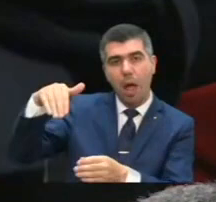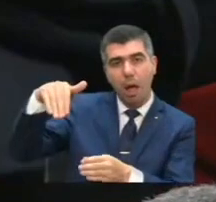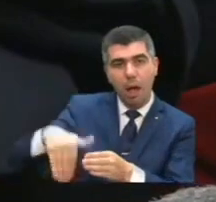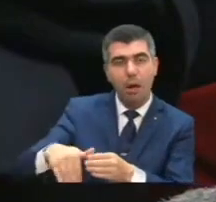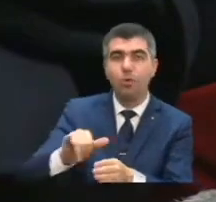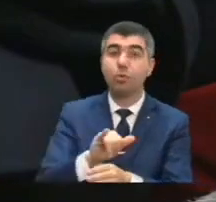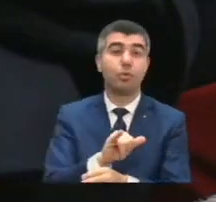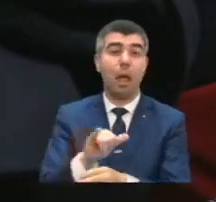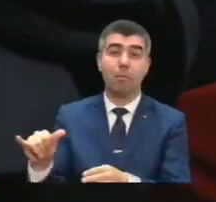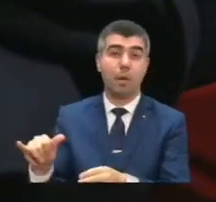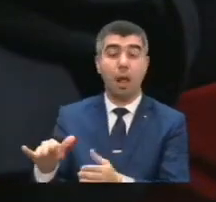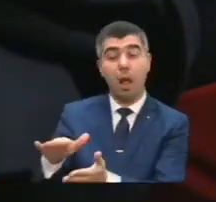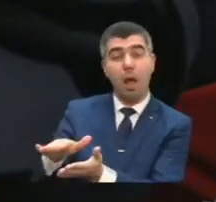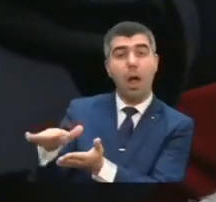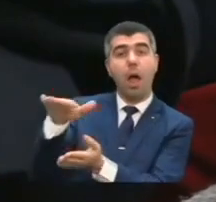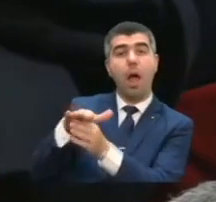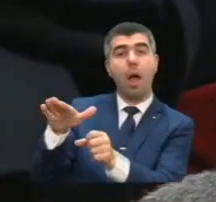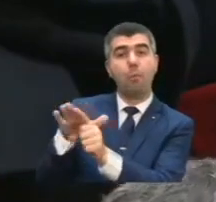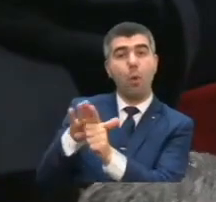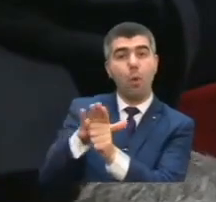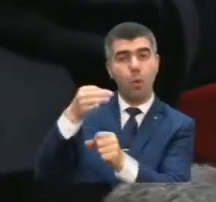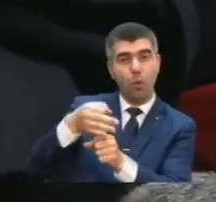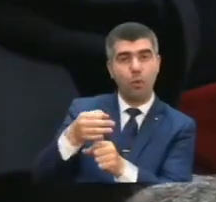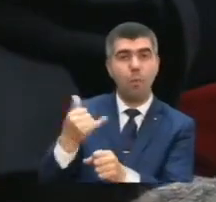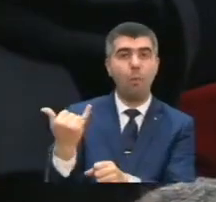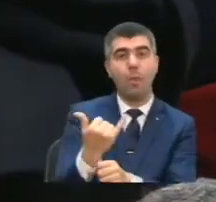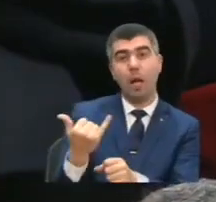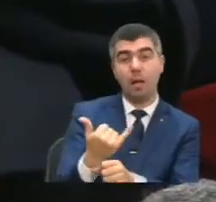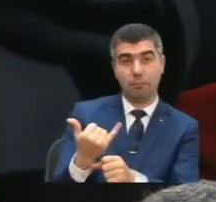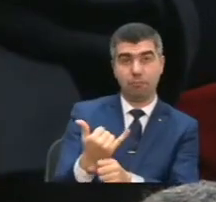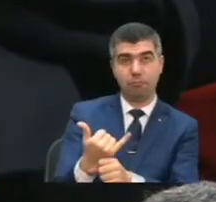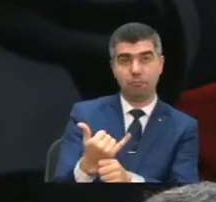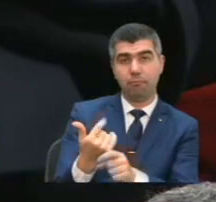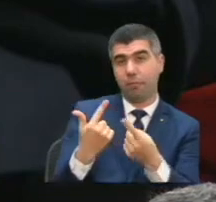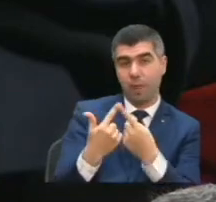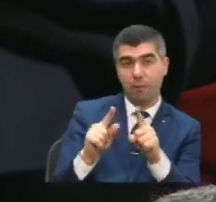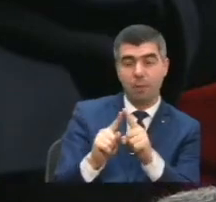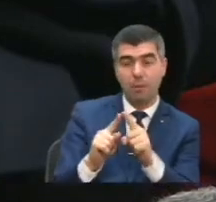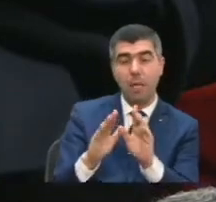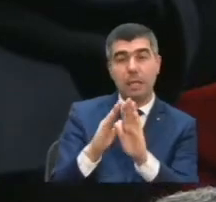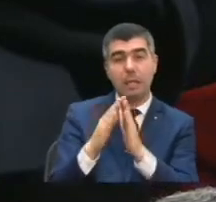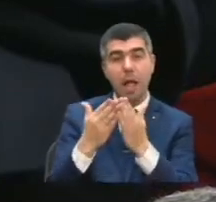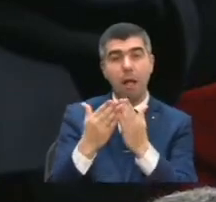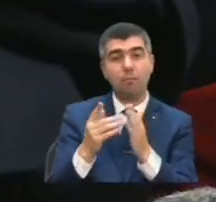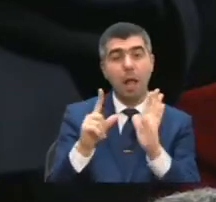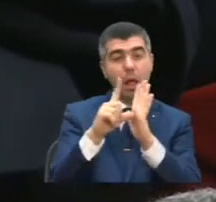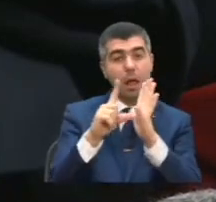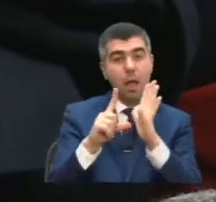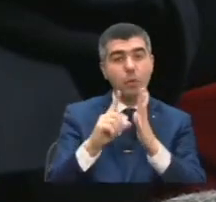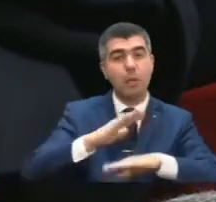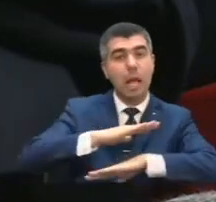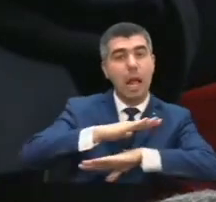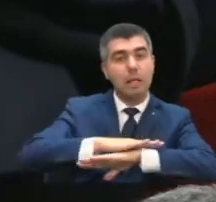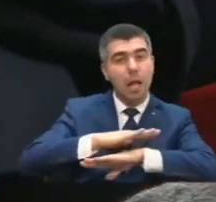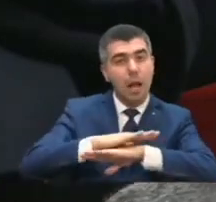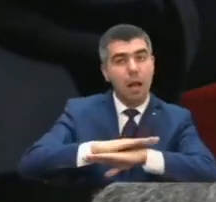باش، واعتماد رقابه ذاتيه راه فيها واحد العدد ديال المقتضيات، مسك سجلات لتتبع الاستغلال، انجاز مسوحات